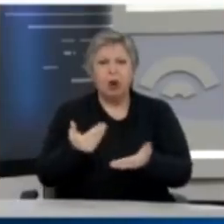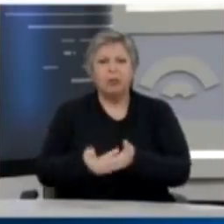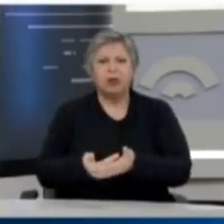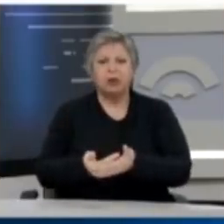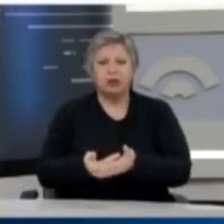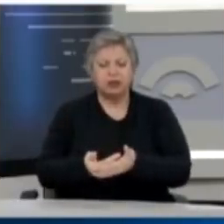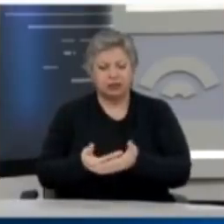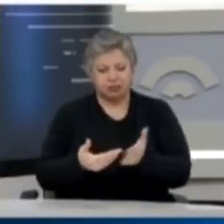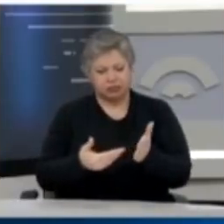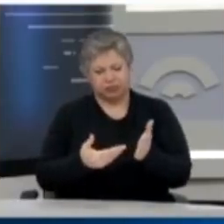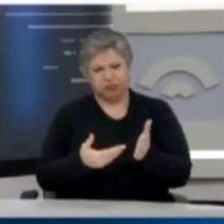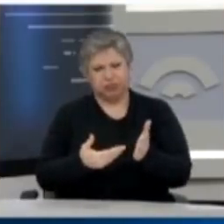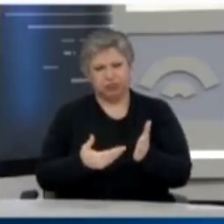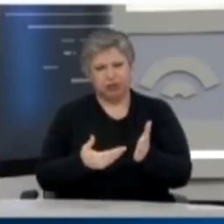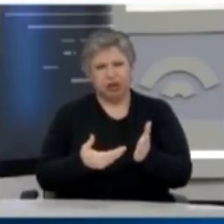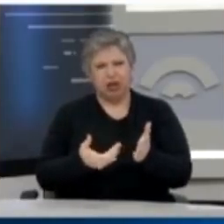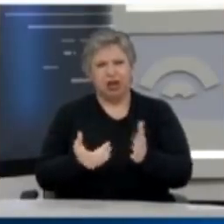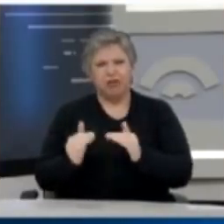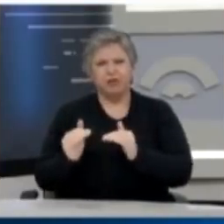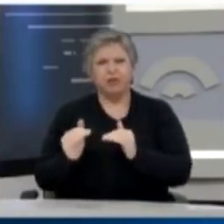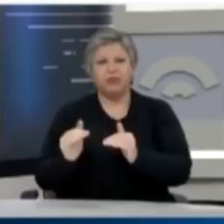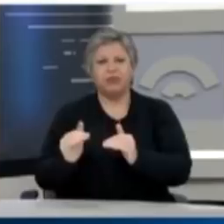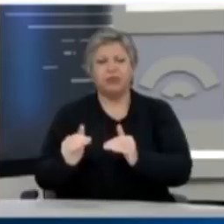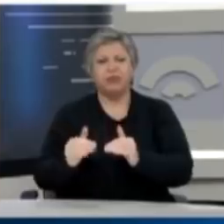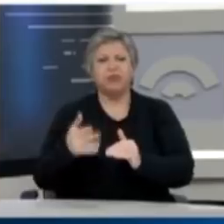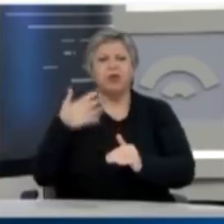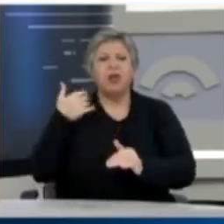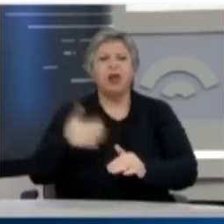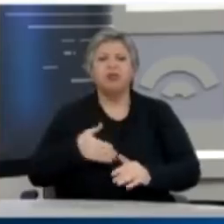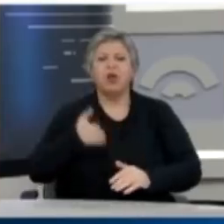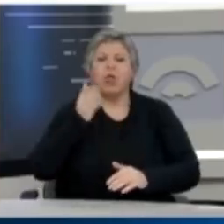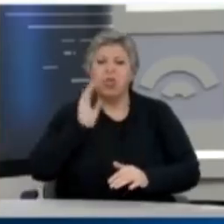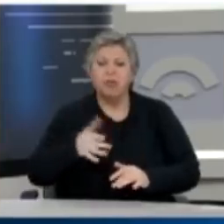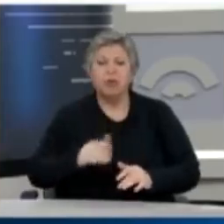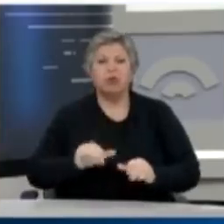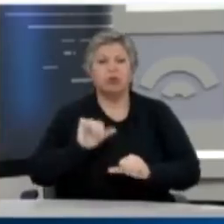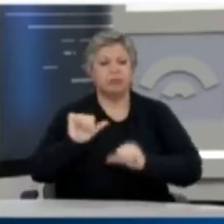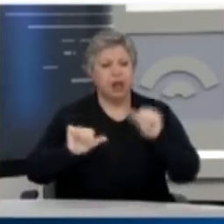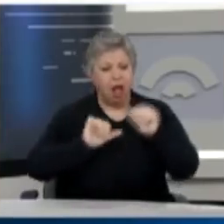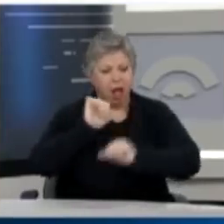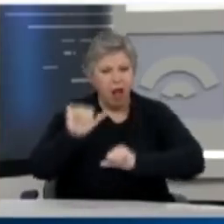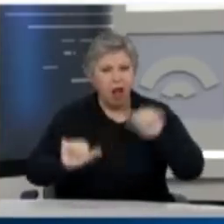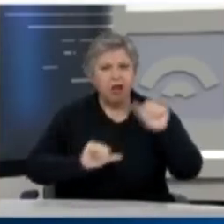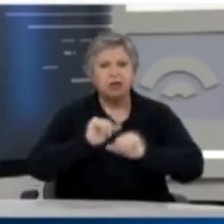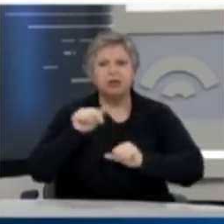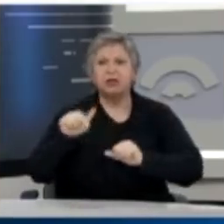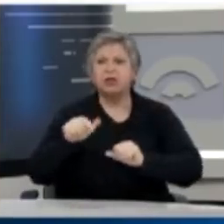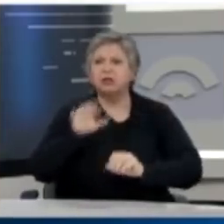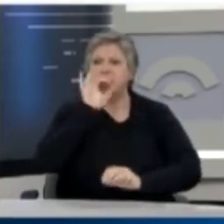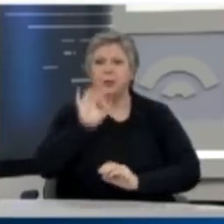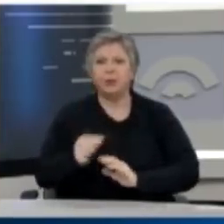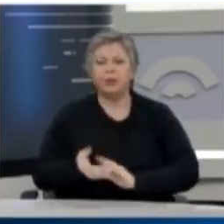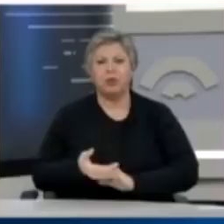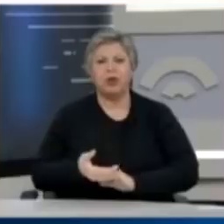καμία από τις αντιδραστικές αλλαγές που κατοχυρώνουν την ισχύ αυτών των λεγόμενων υπερεθνικών